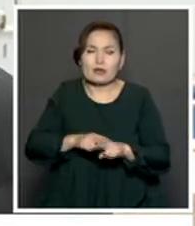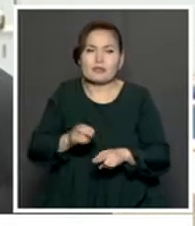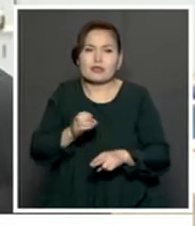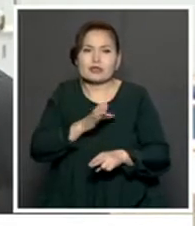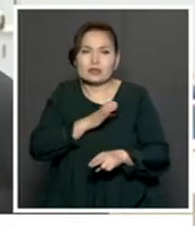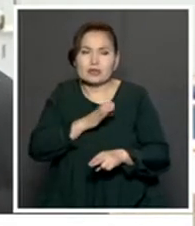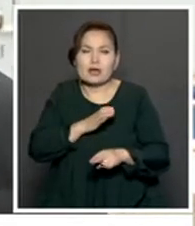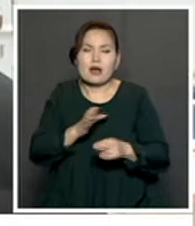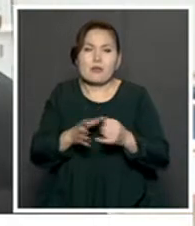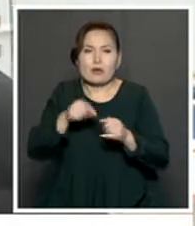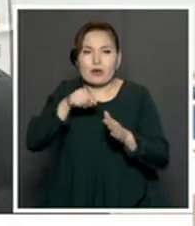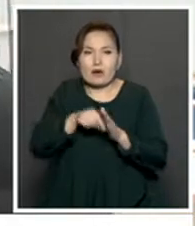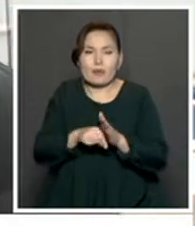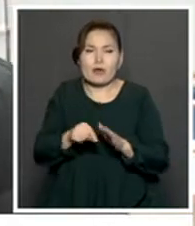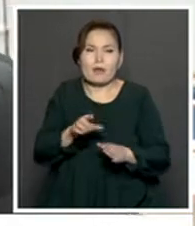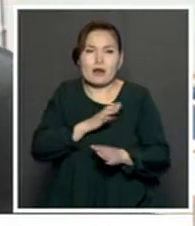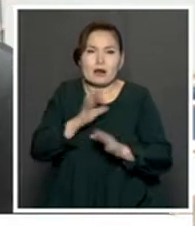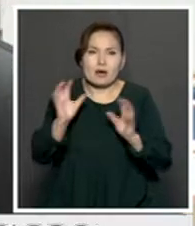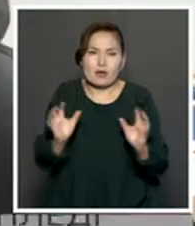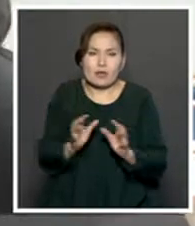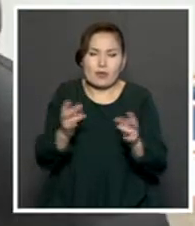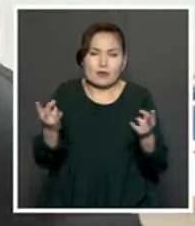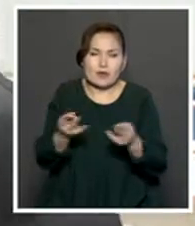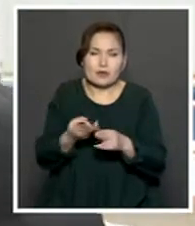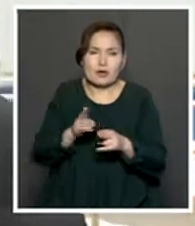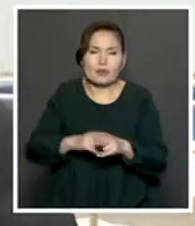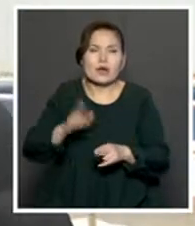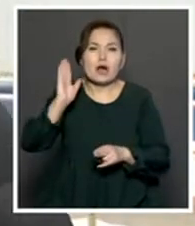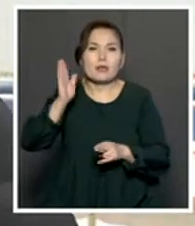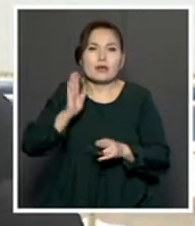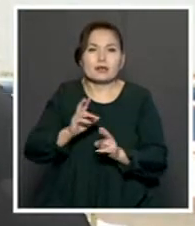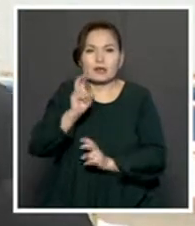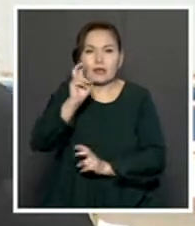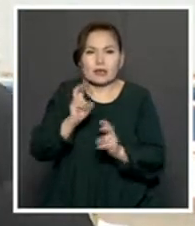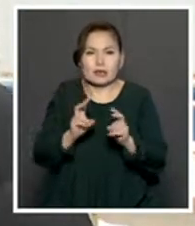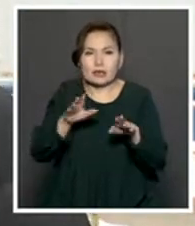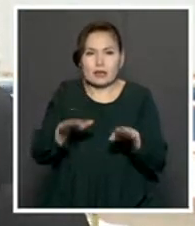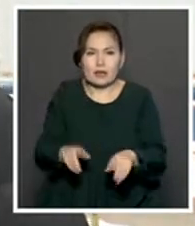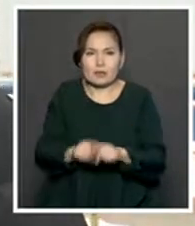бастап осы жаңа кен орындарды ашуға атсалысуымыз керек.